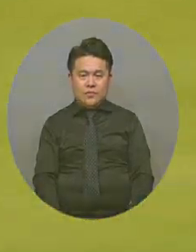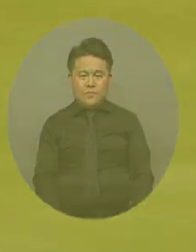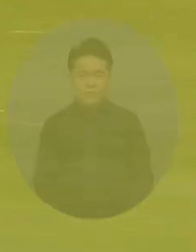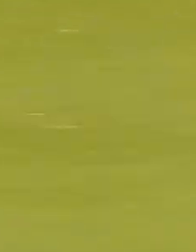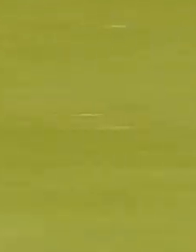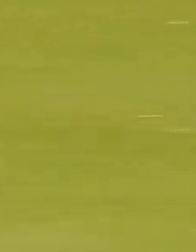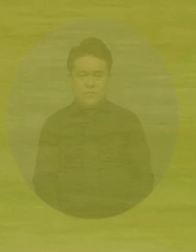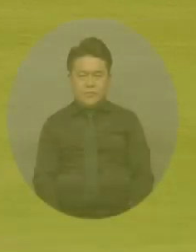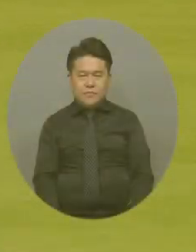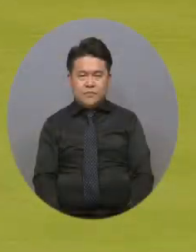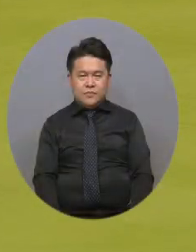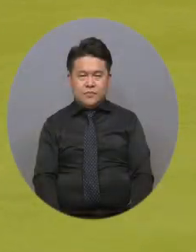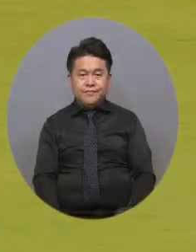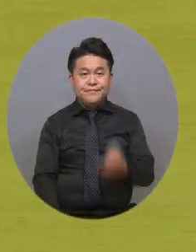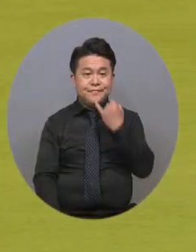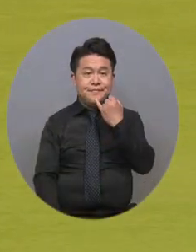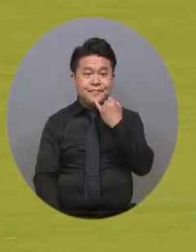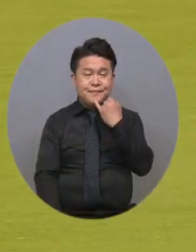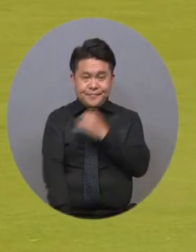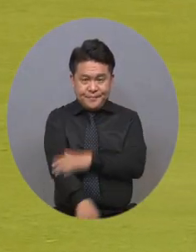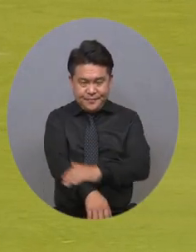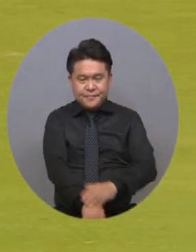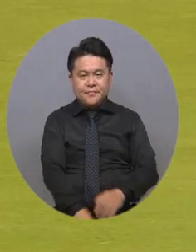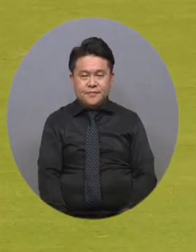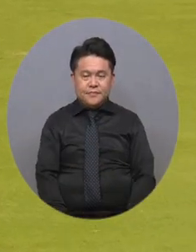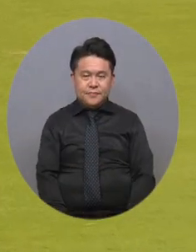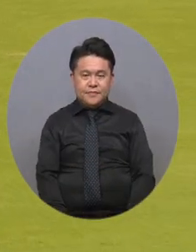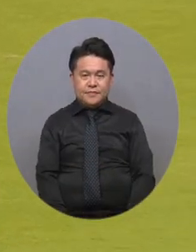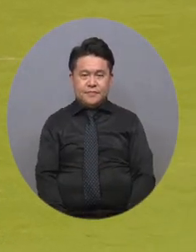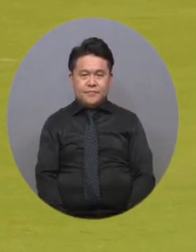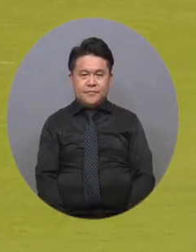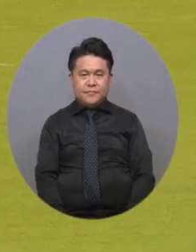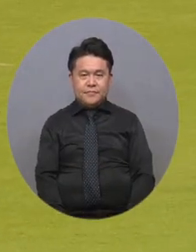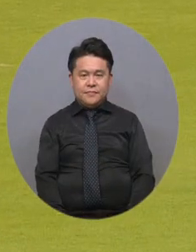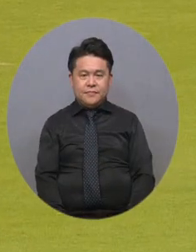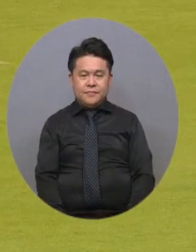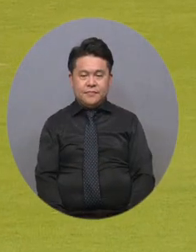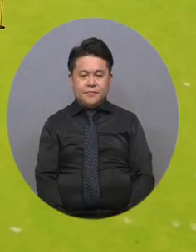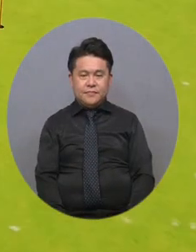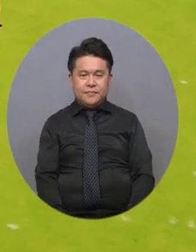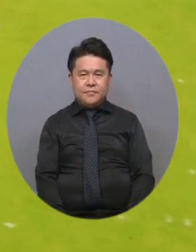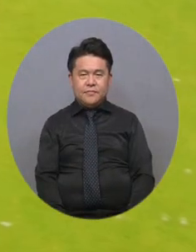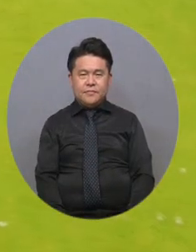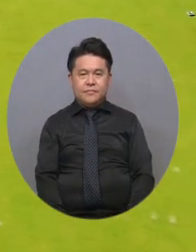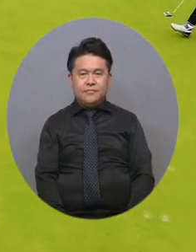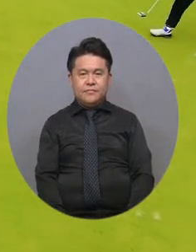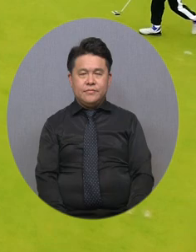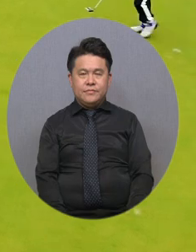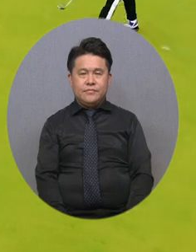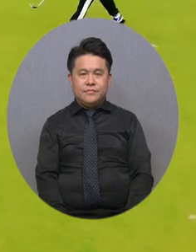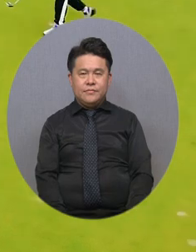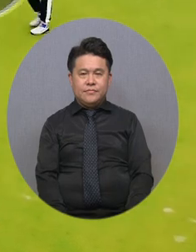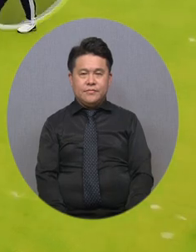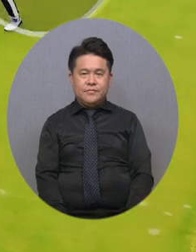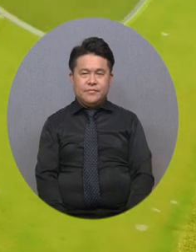잘 쳤는데? 잘 쳤어. 괜찮아, 괜찮아. 이쪽이 잘 쳤어. 우와, 언니 막 잘 쳤다. 감사합니다. 오케이. 수고하셨습니다. 이거.